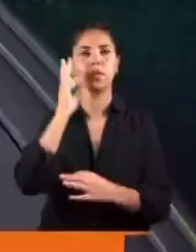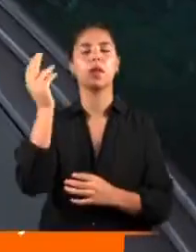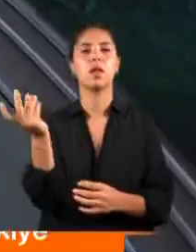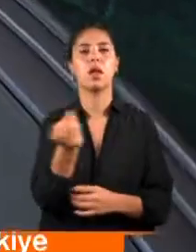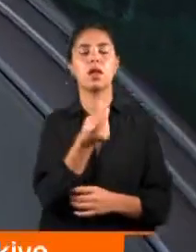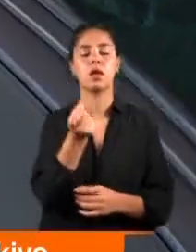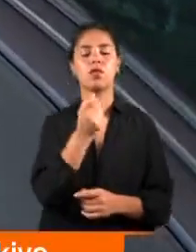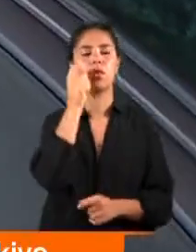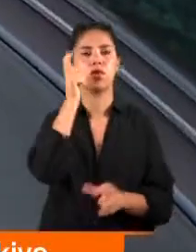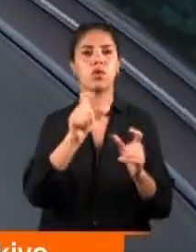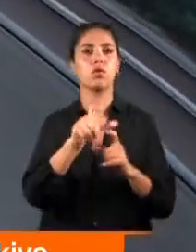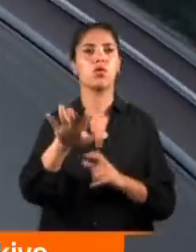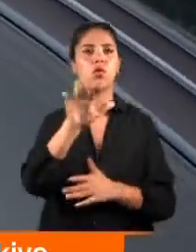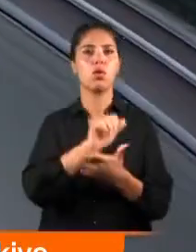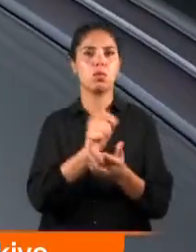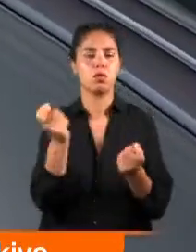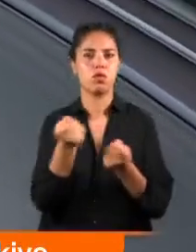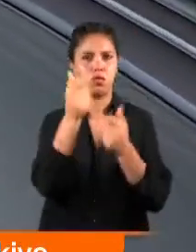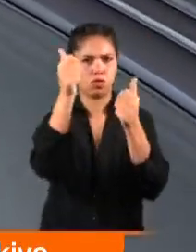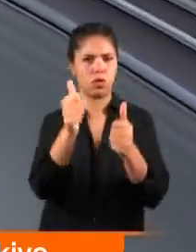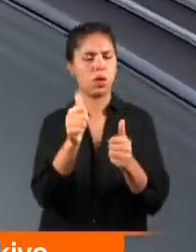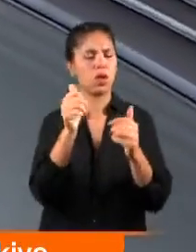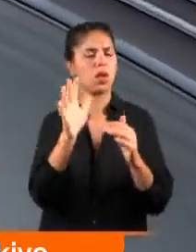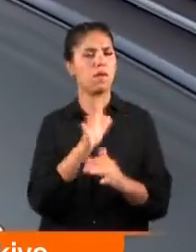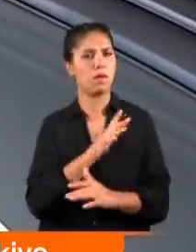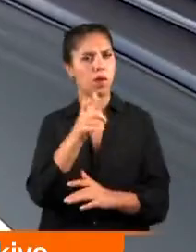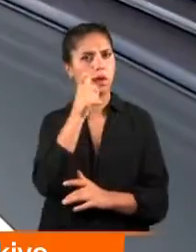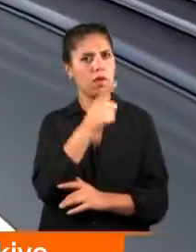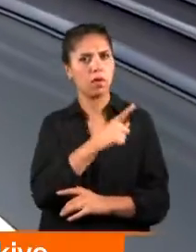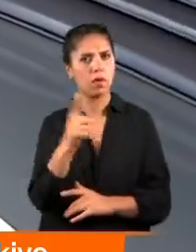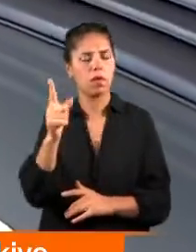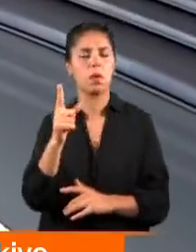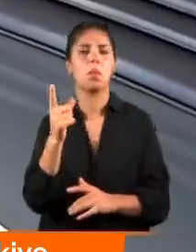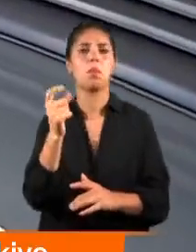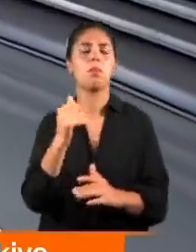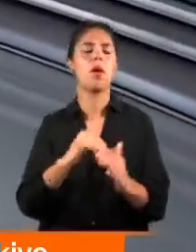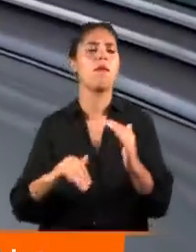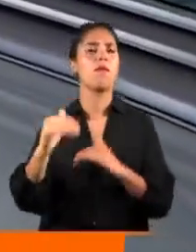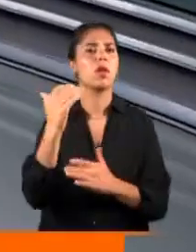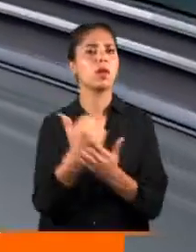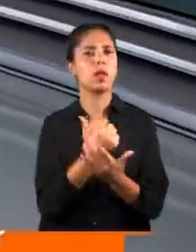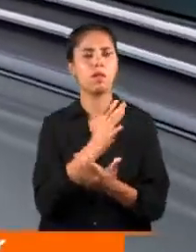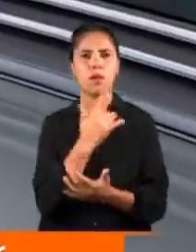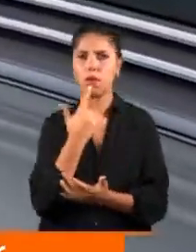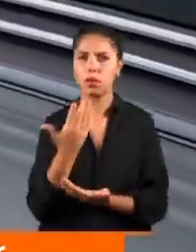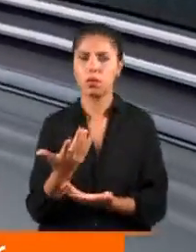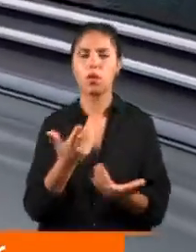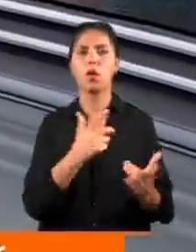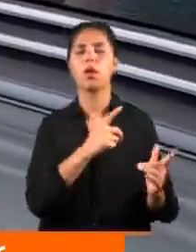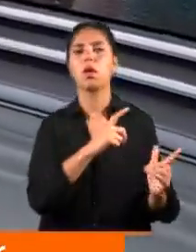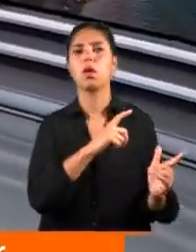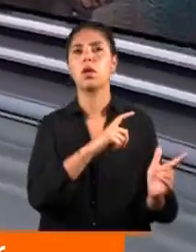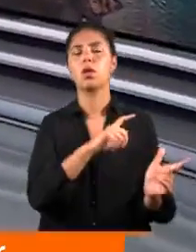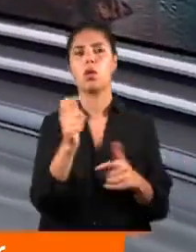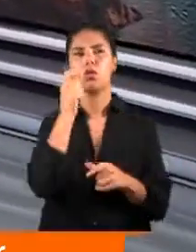İnsan kaçakçıları sosyal medya üzerinden iş ilanı vermeye başladı. Lütfen dikkat. Üstelik yüksek kazanç vaadiyle bunu yapıyorlar. Kaçakları bir